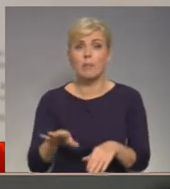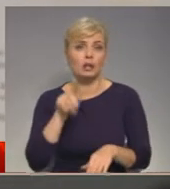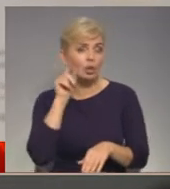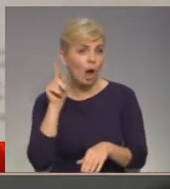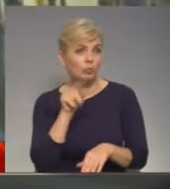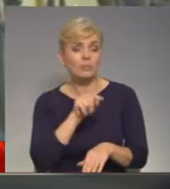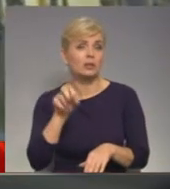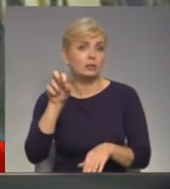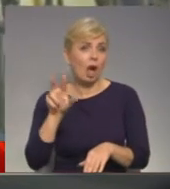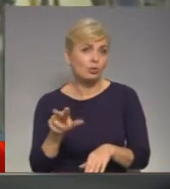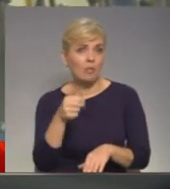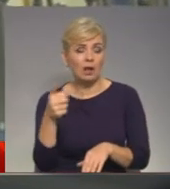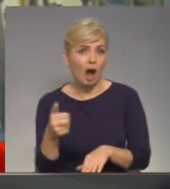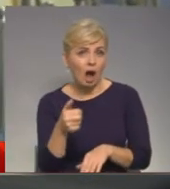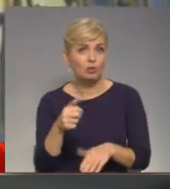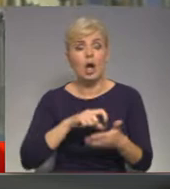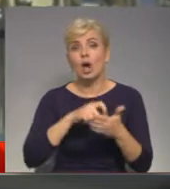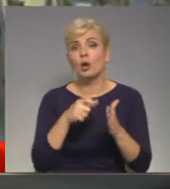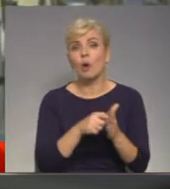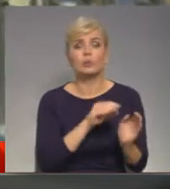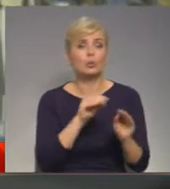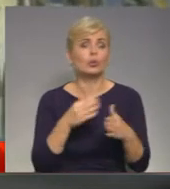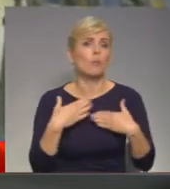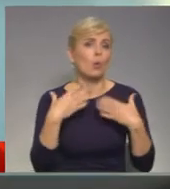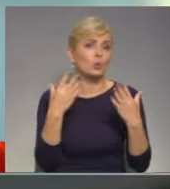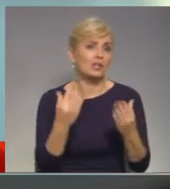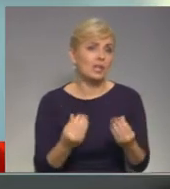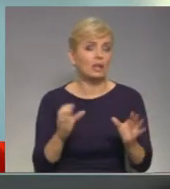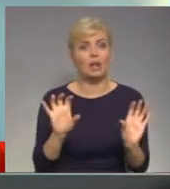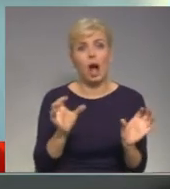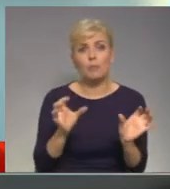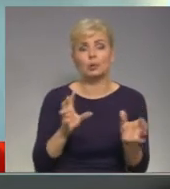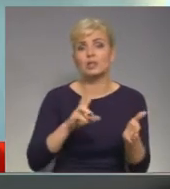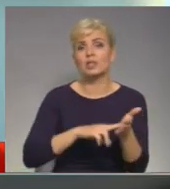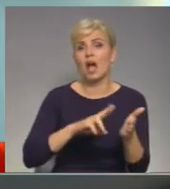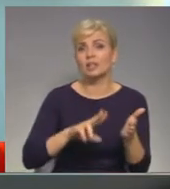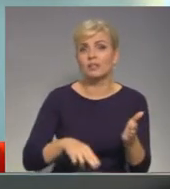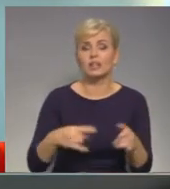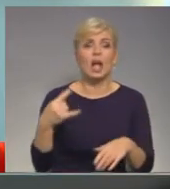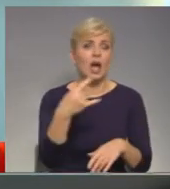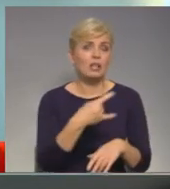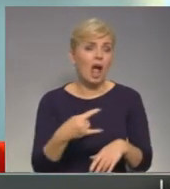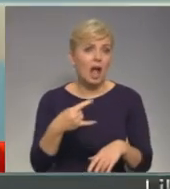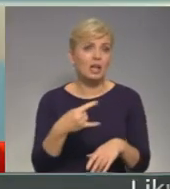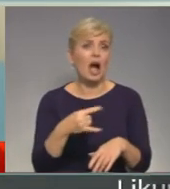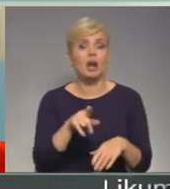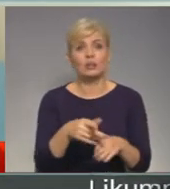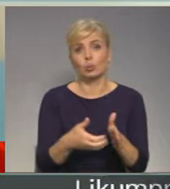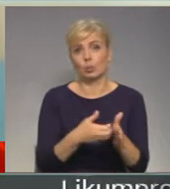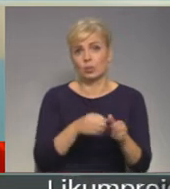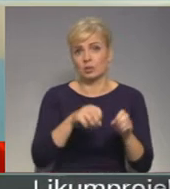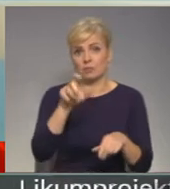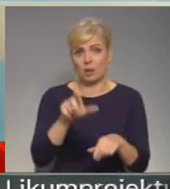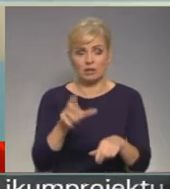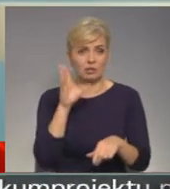līdz 18 gadu vecumam. Kabinetā uzstādīta mūsdienīga aparatūra un certificēta rentgena iekārta, taču trūkst speciālistu, kas